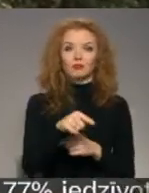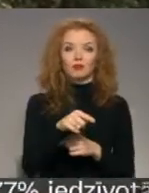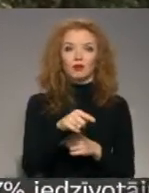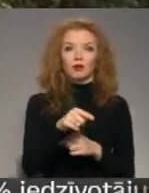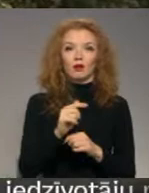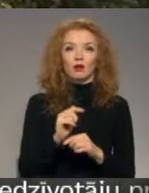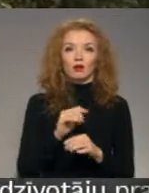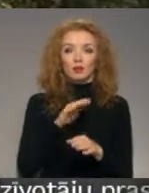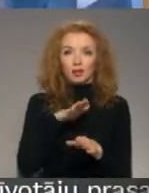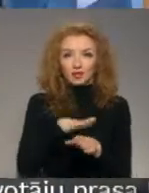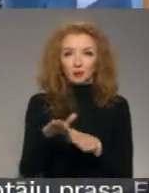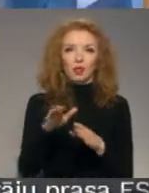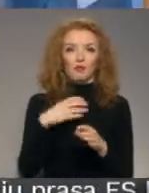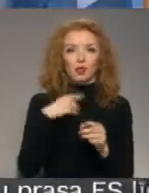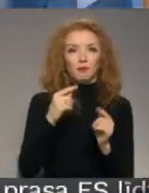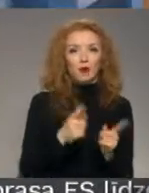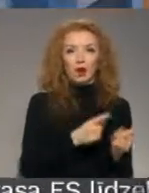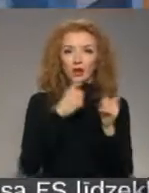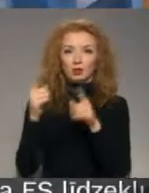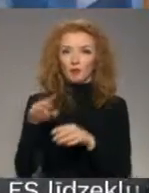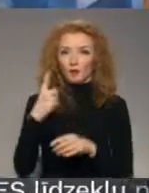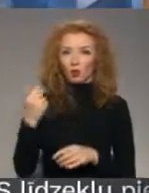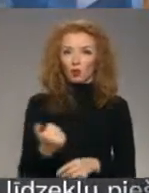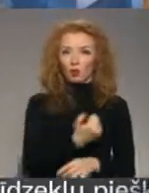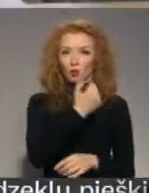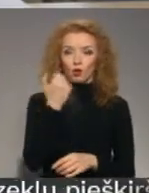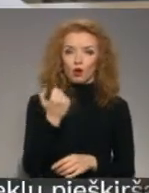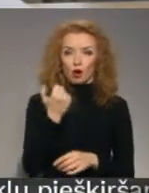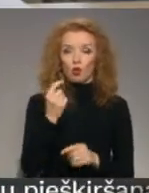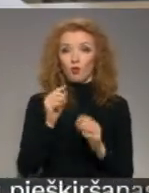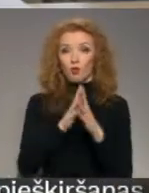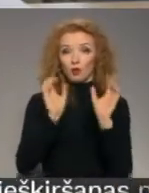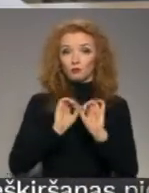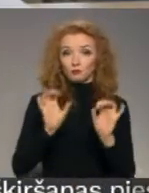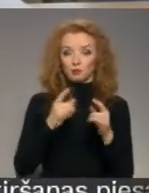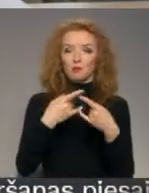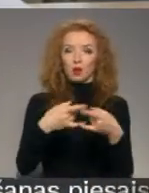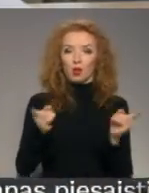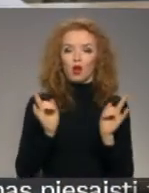laiku ir jāpārceļ pa gadu. Šāk izklāstu skatieties šovakar Panorāmā.